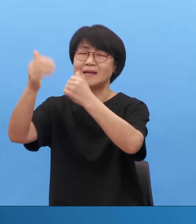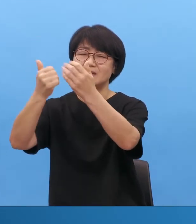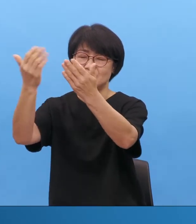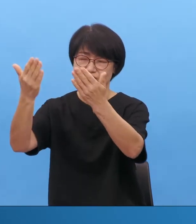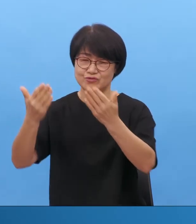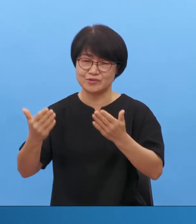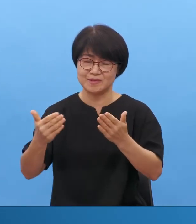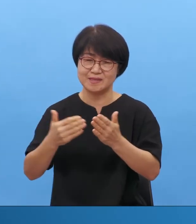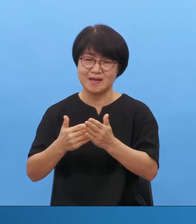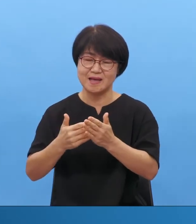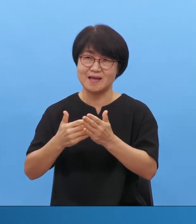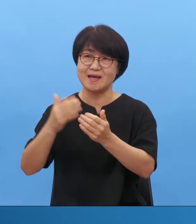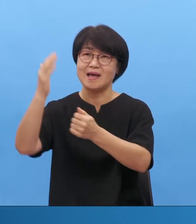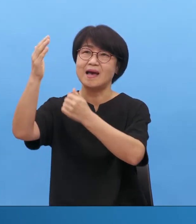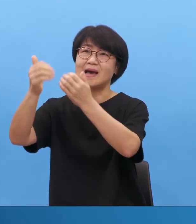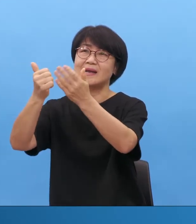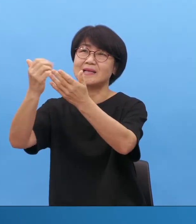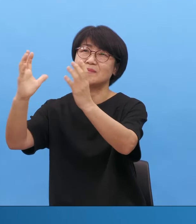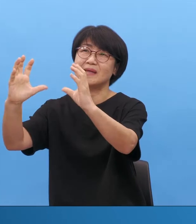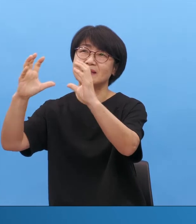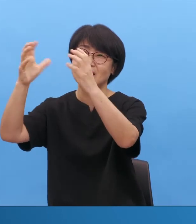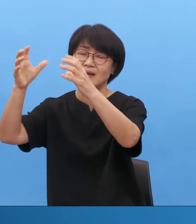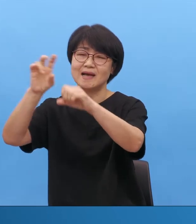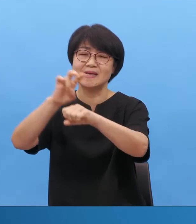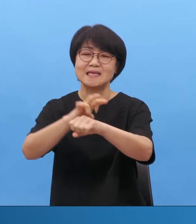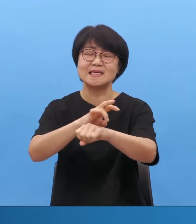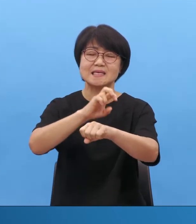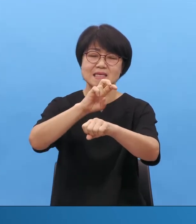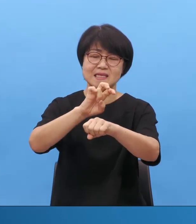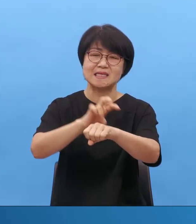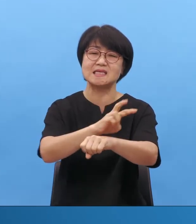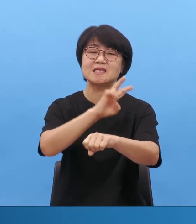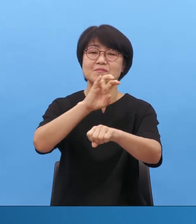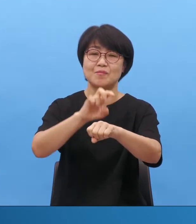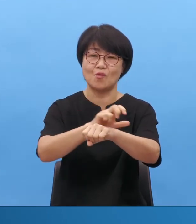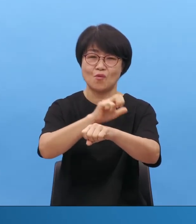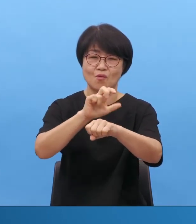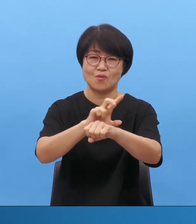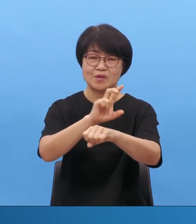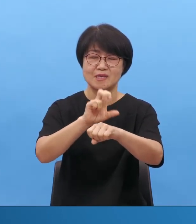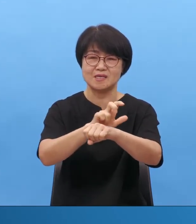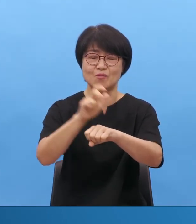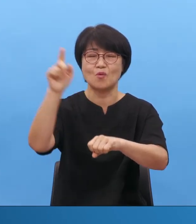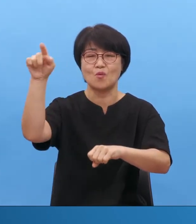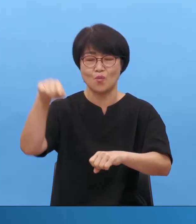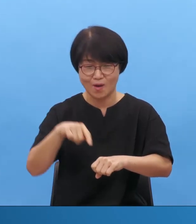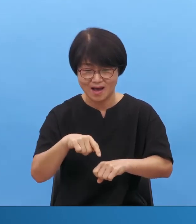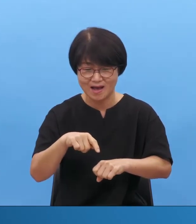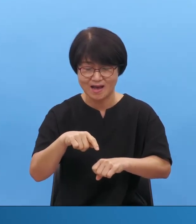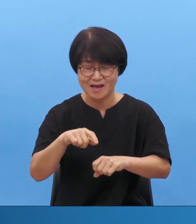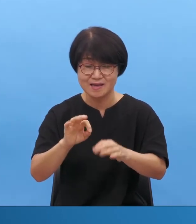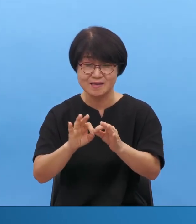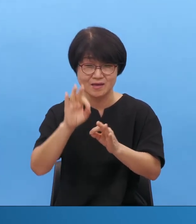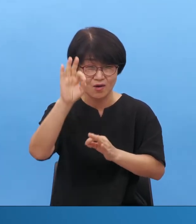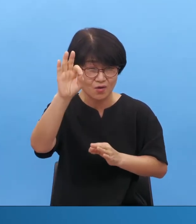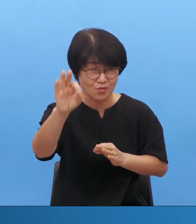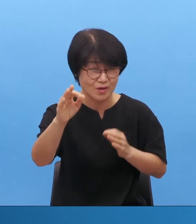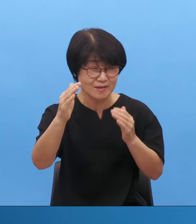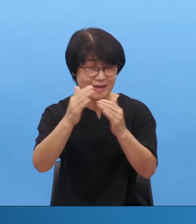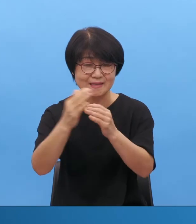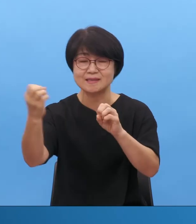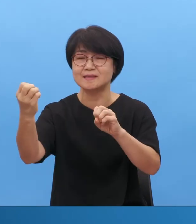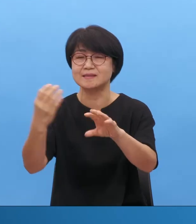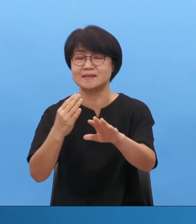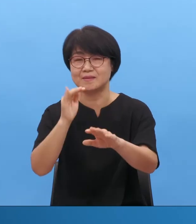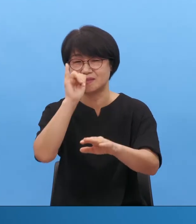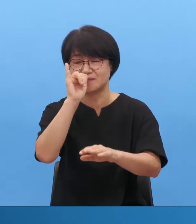25응답에 오는 겁니다. And then God's kingdom 25 will come. 영원이라는 작품이 나오죠. And the masterpiece of eternity will come as